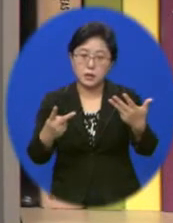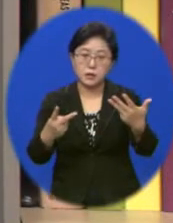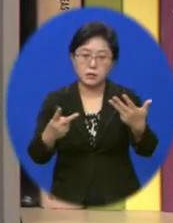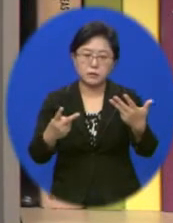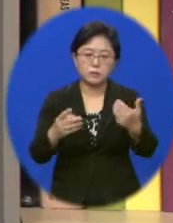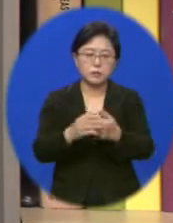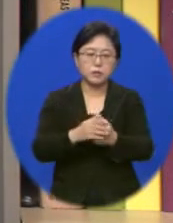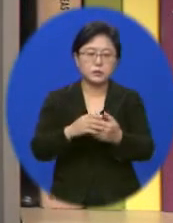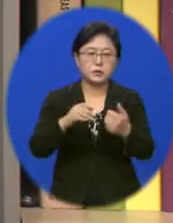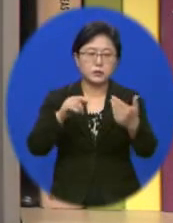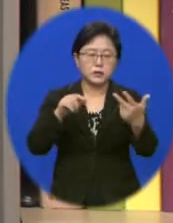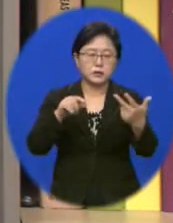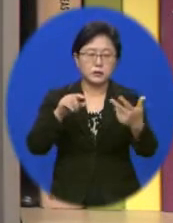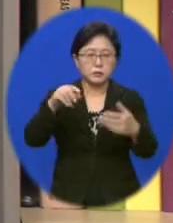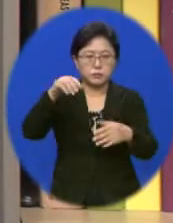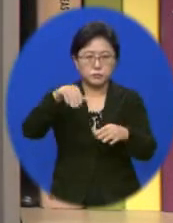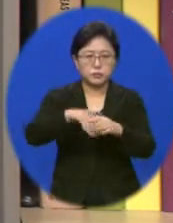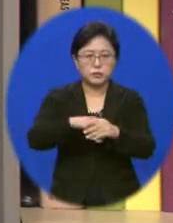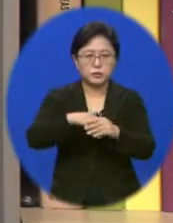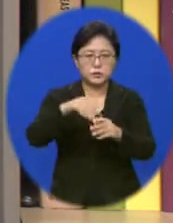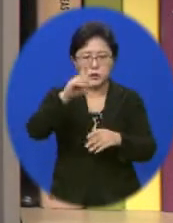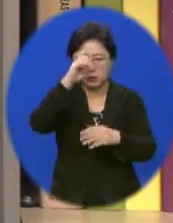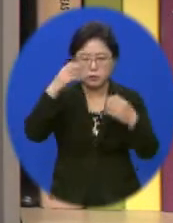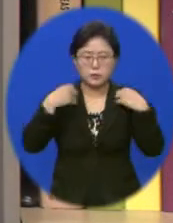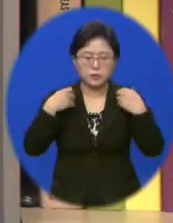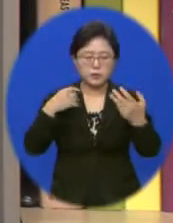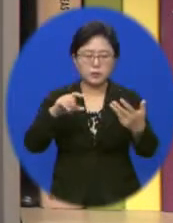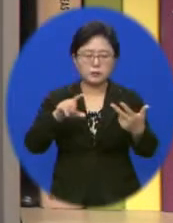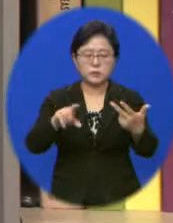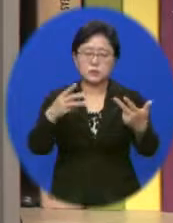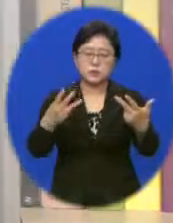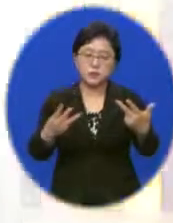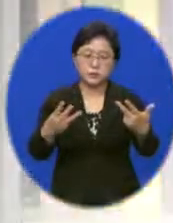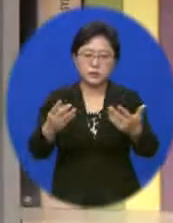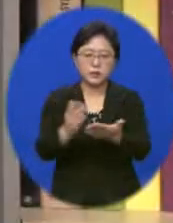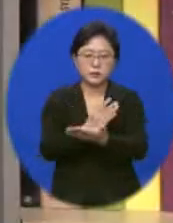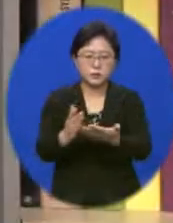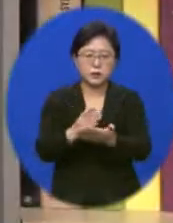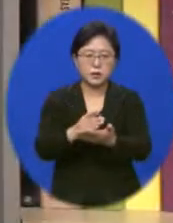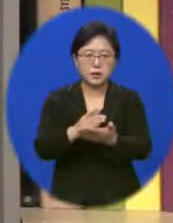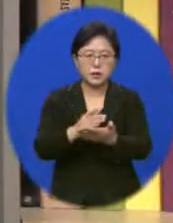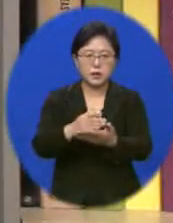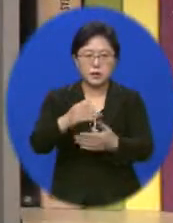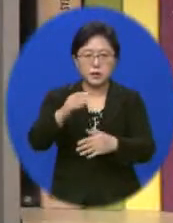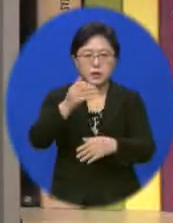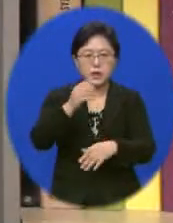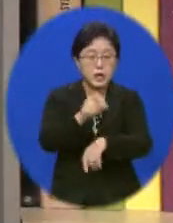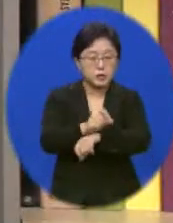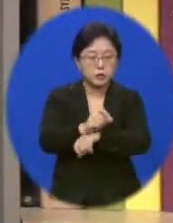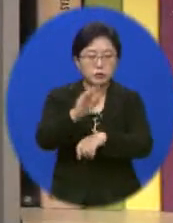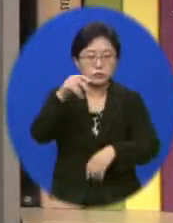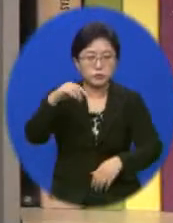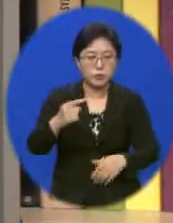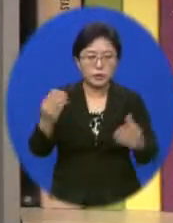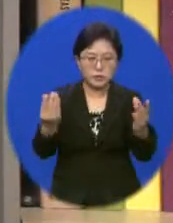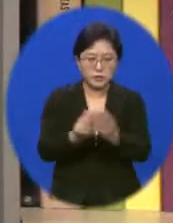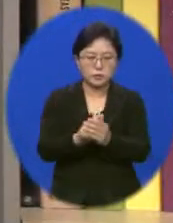지방세의 비율을 문재인 정부 하에서만이라도 7대3까지라도 나가고 행정수도 완성이라는 걸